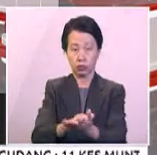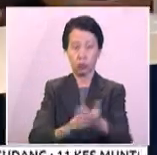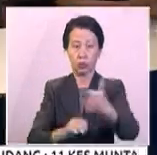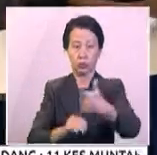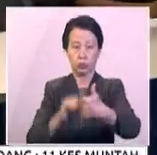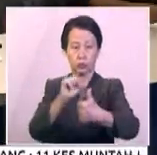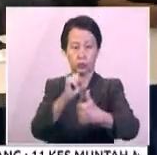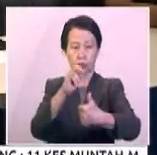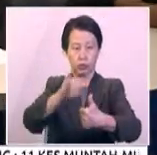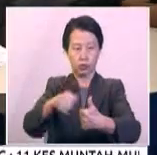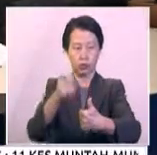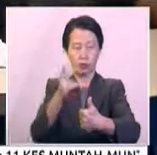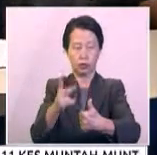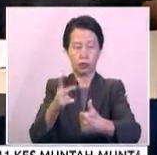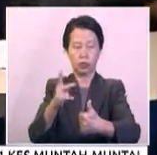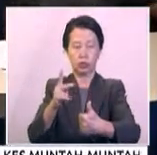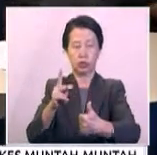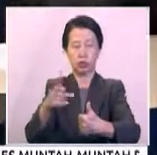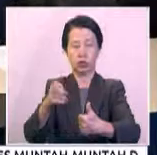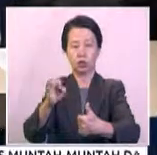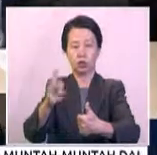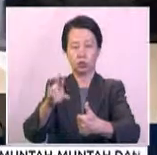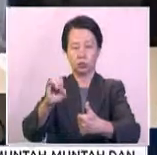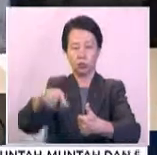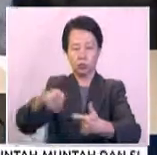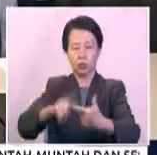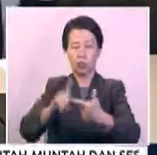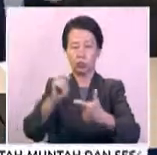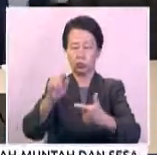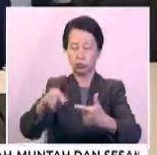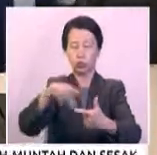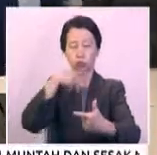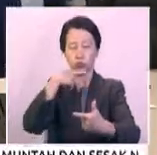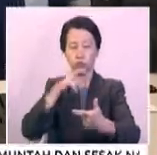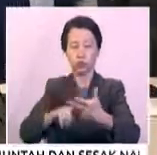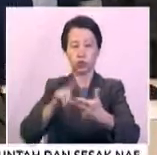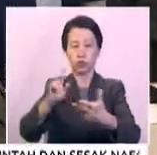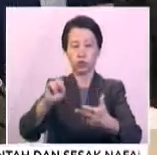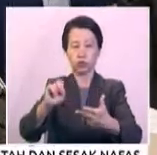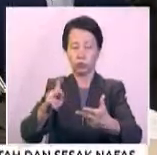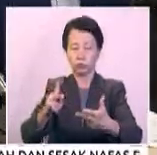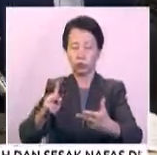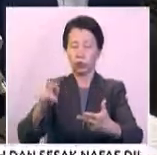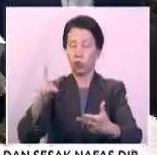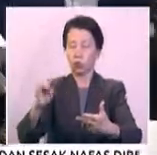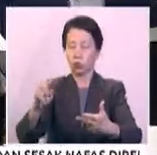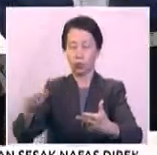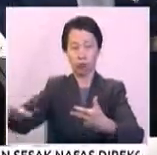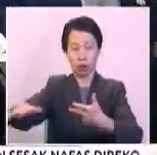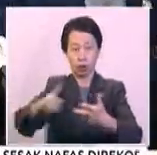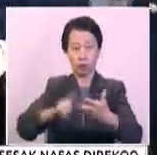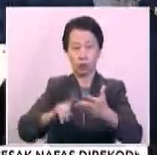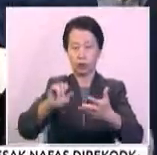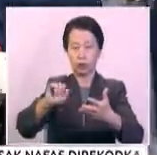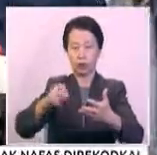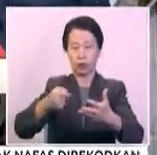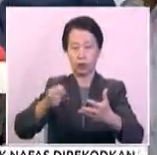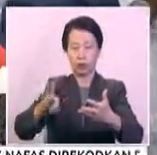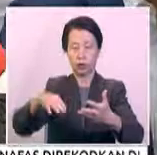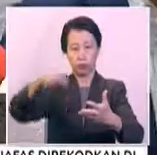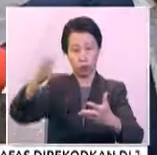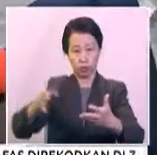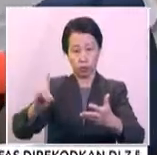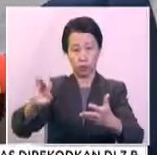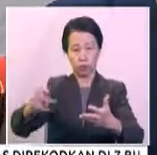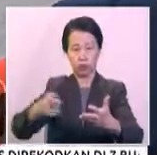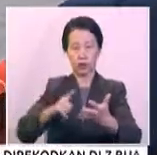ialah SJK Kopok, SK Tanjung Puteri Resort, SK Kong Kong Laut, Tahfiz Bukit Dahlia,